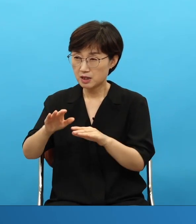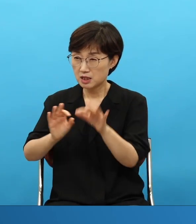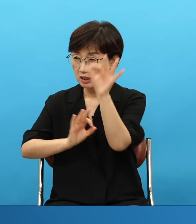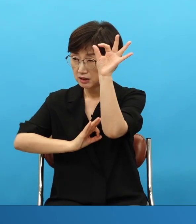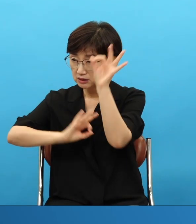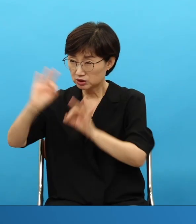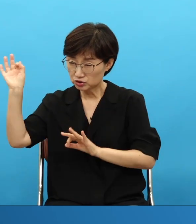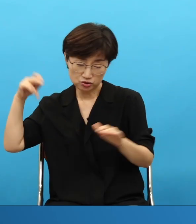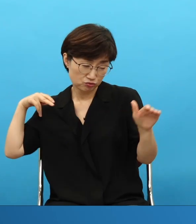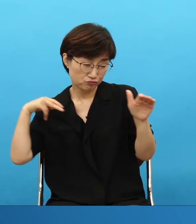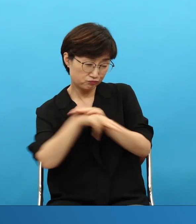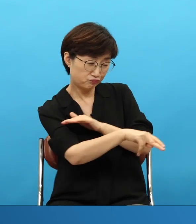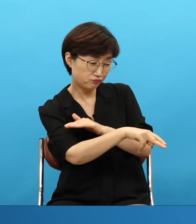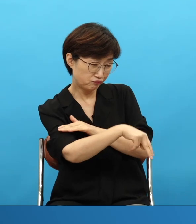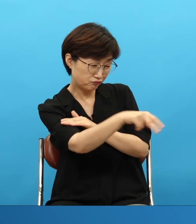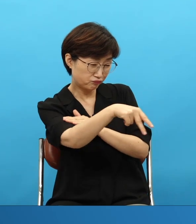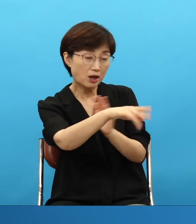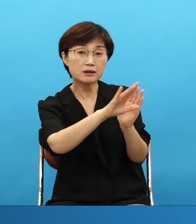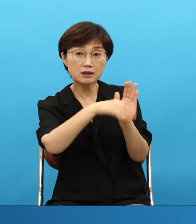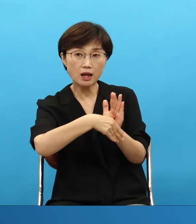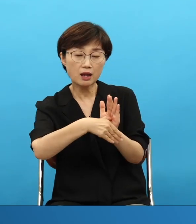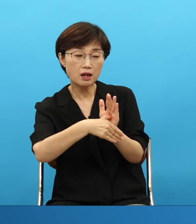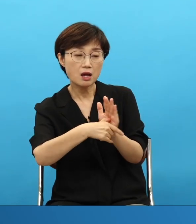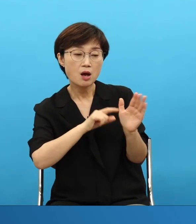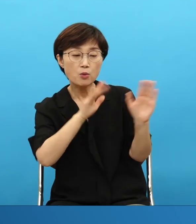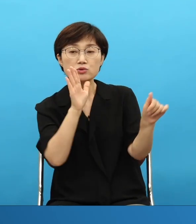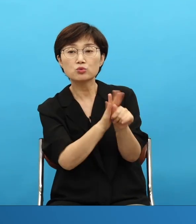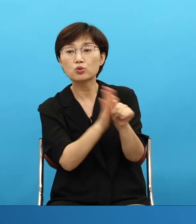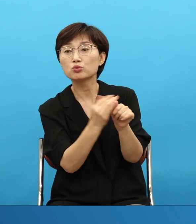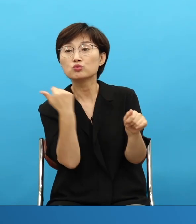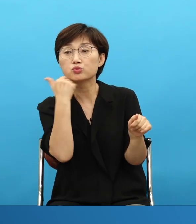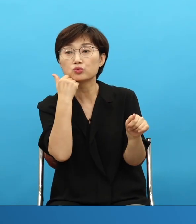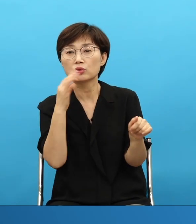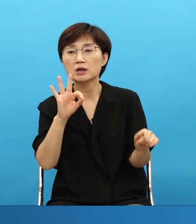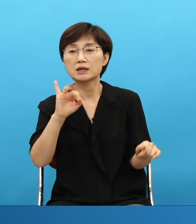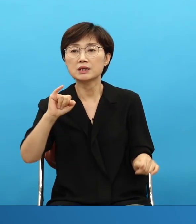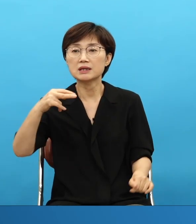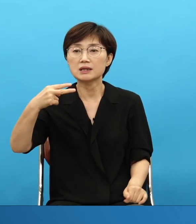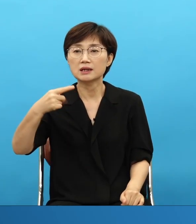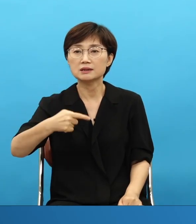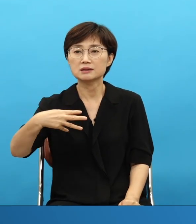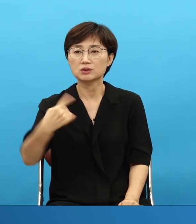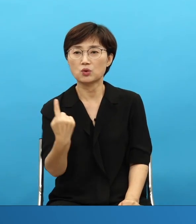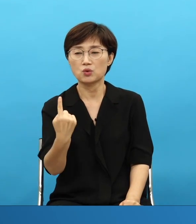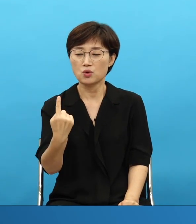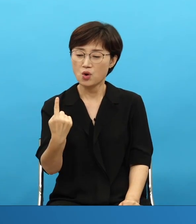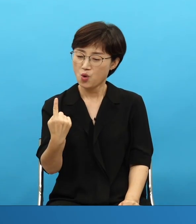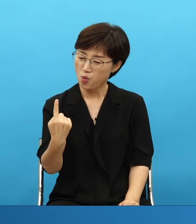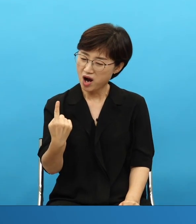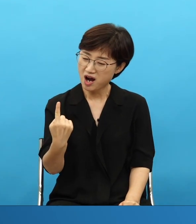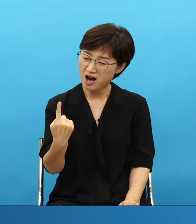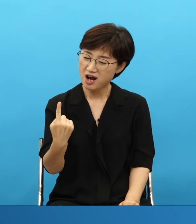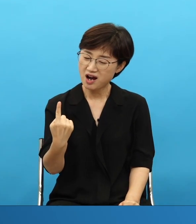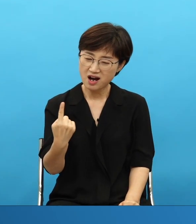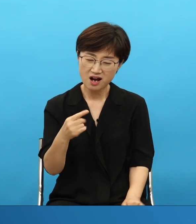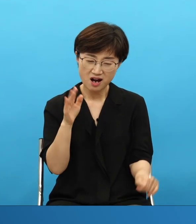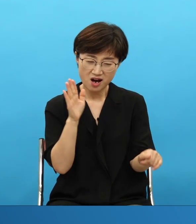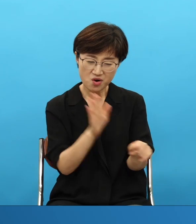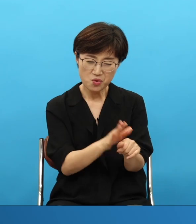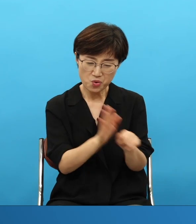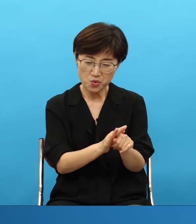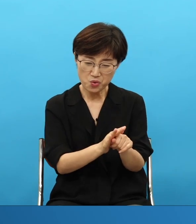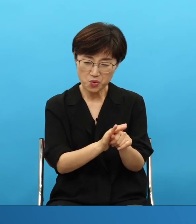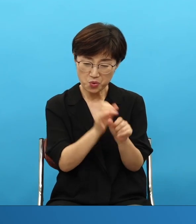Later, Moses became a runaway fugitive. He couldn't do anything, but Jethro helped him. 기가 찬 일입니다. It's really 그 amazing. 타임을 봐야 돼요. Look at that